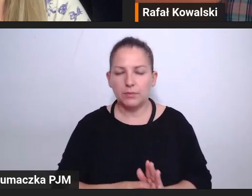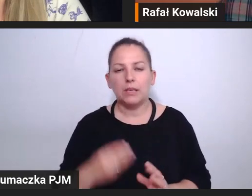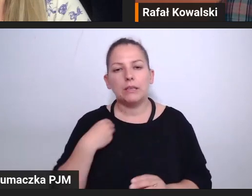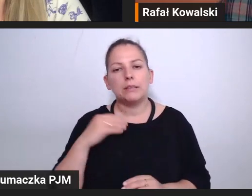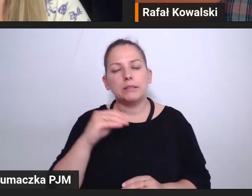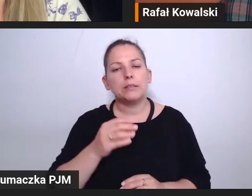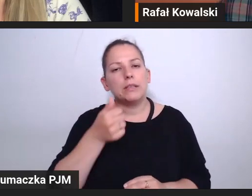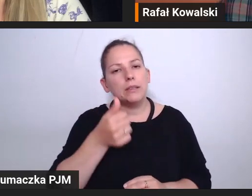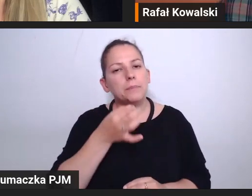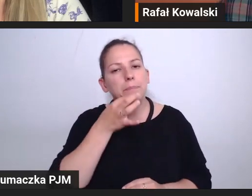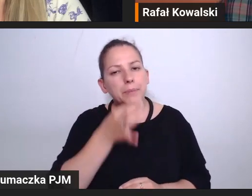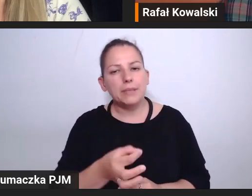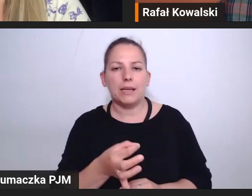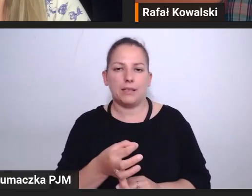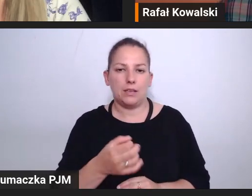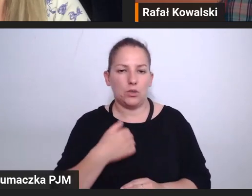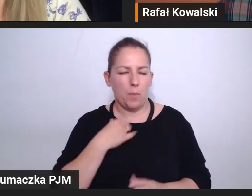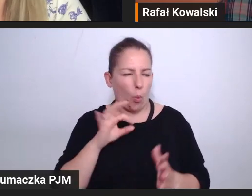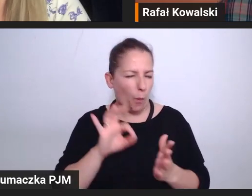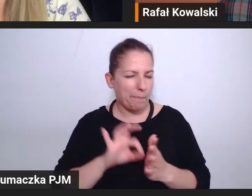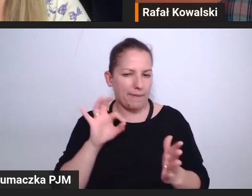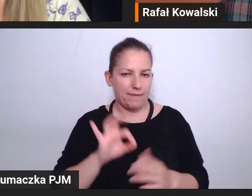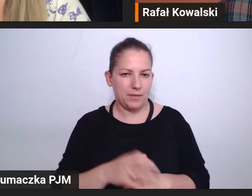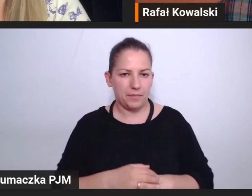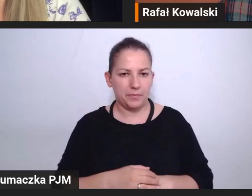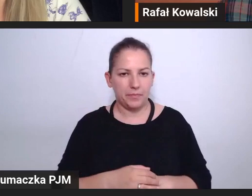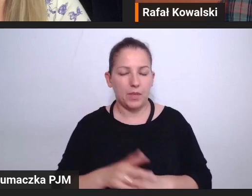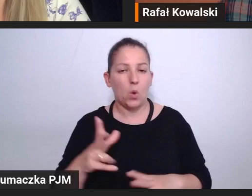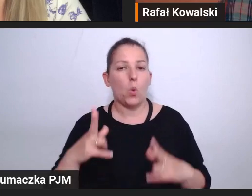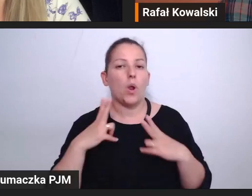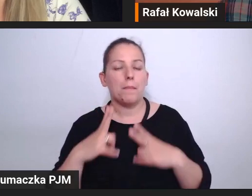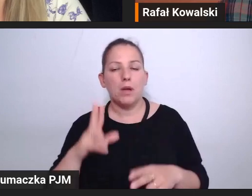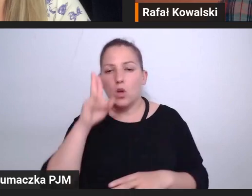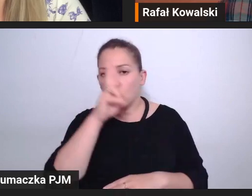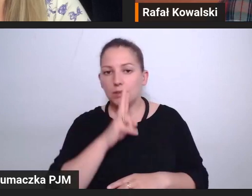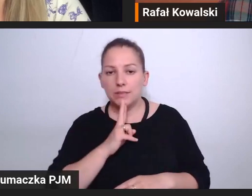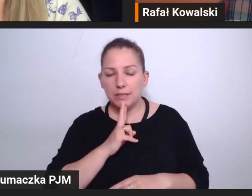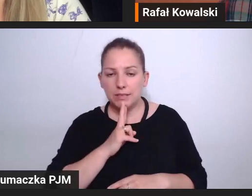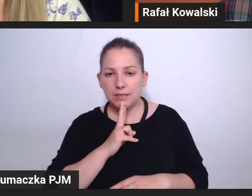zadam jedno pytanie takie, żeby się upewnić. Czyli w tych urlopach rodzicielskich